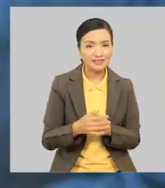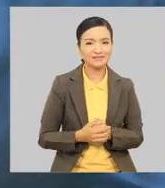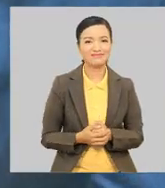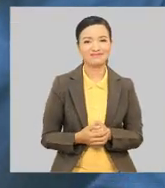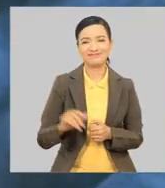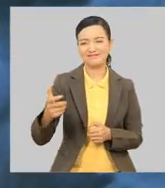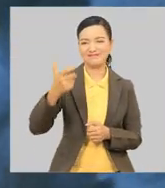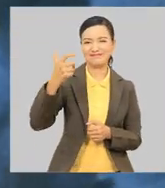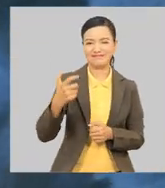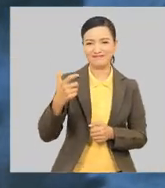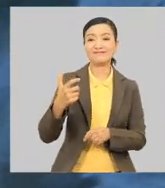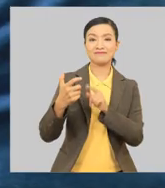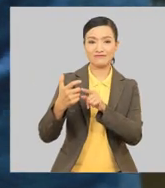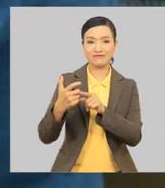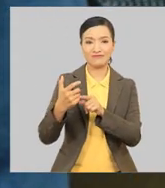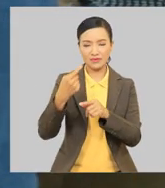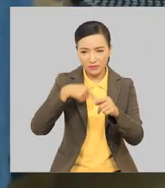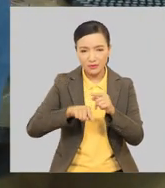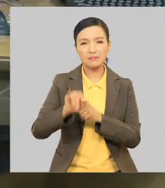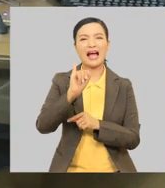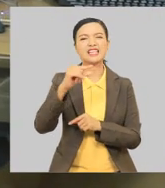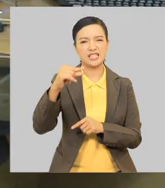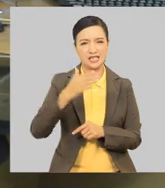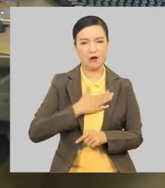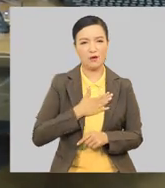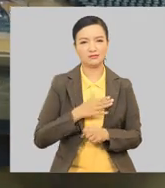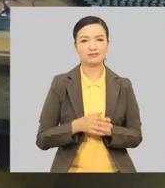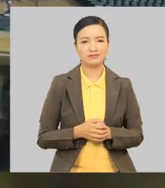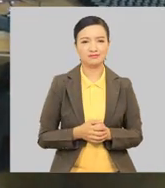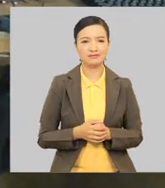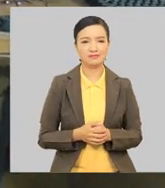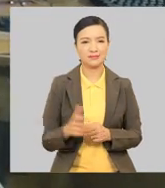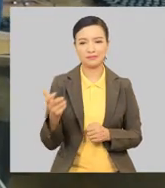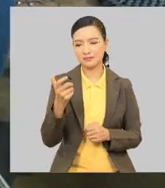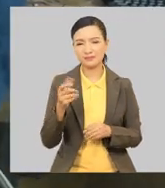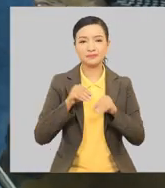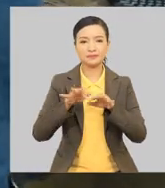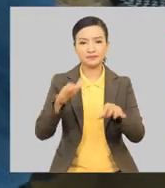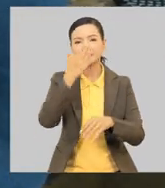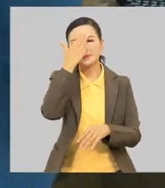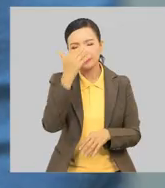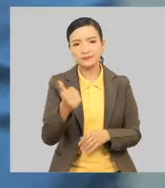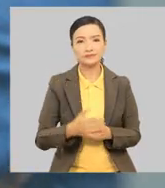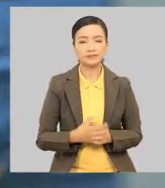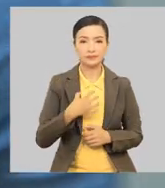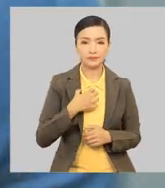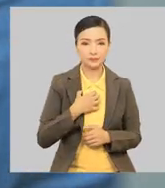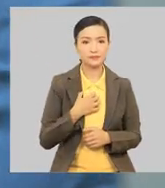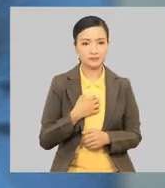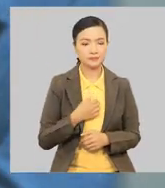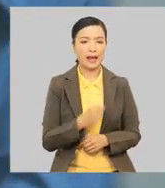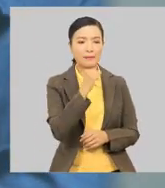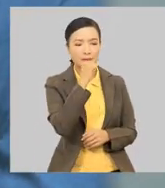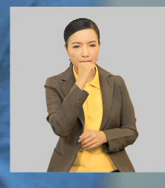ถ่ายสตอรี่ค่ะไปลงใน Instagram ค ่ะโอ้นี่เป็นสื่อสารมวลชนจริงๆนะครับทำไมเราถึงอยากจะเผยแพร่เรื่องราว